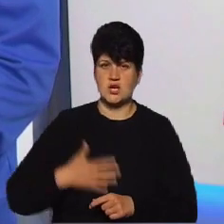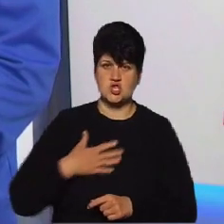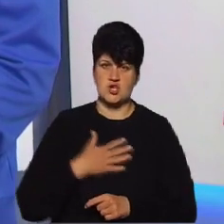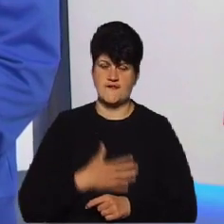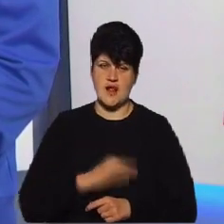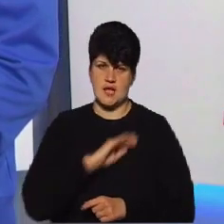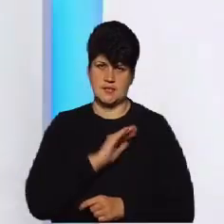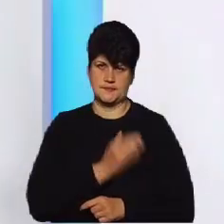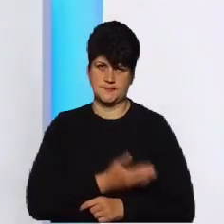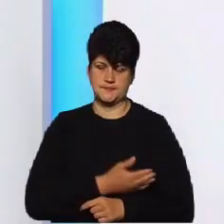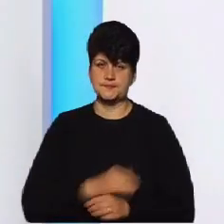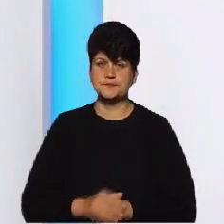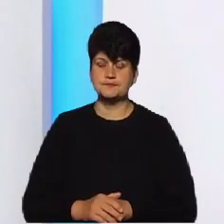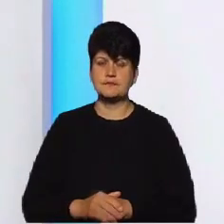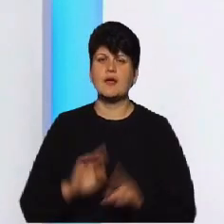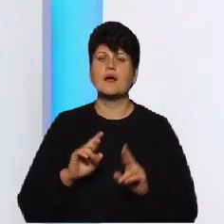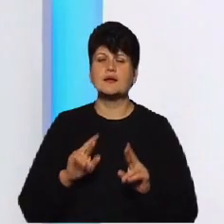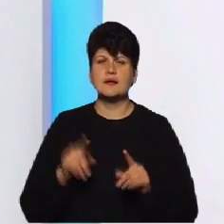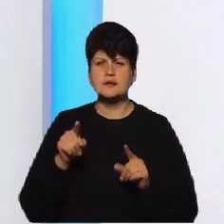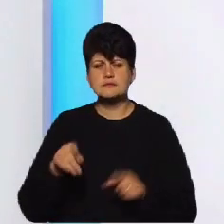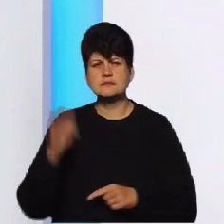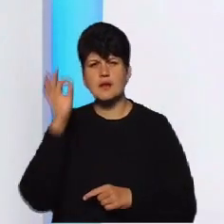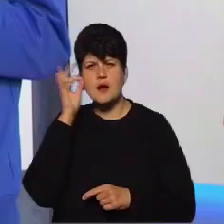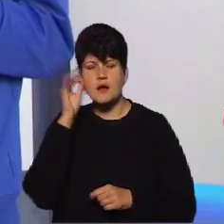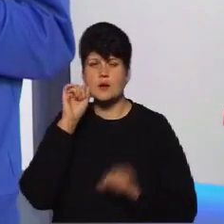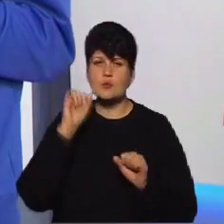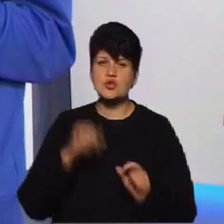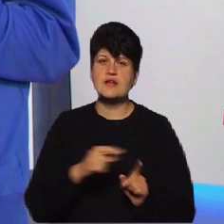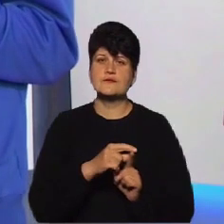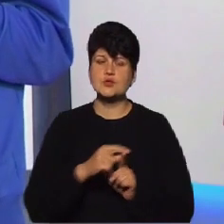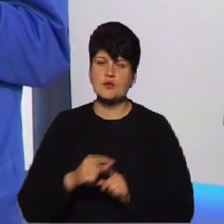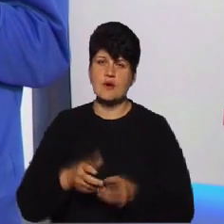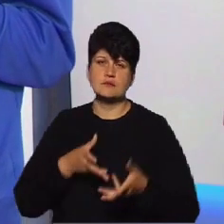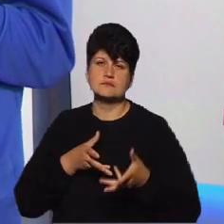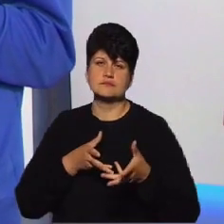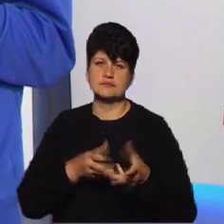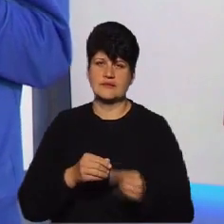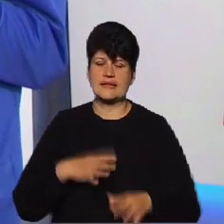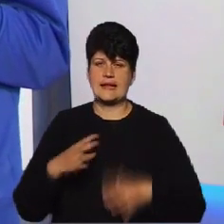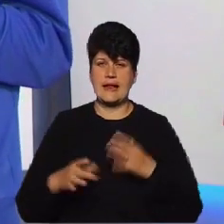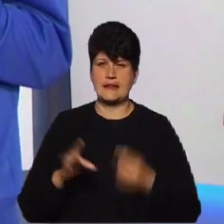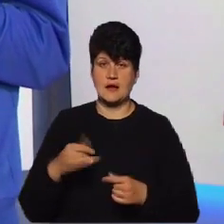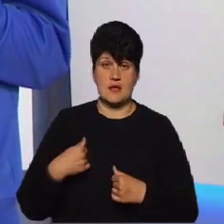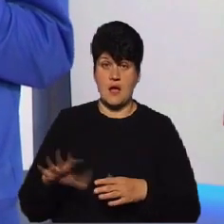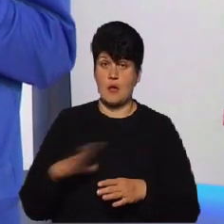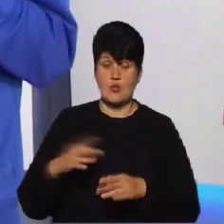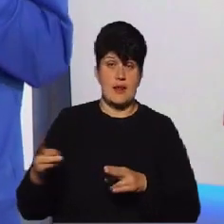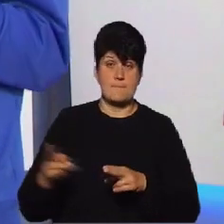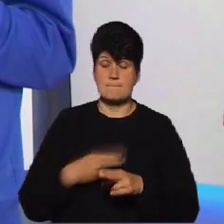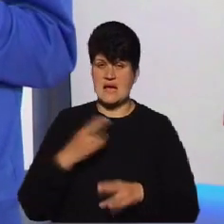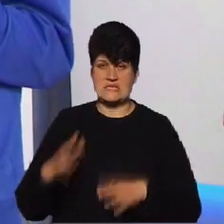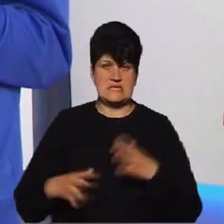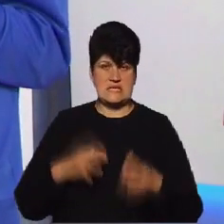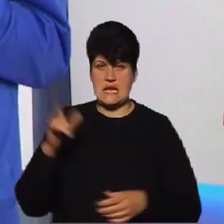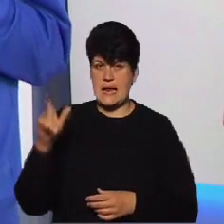Якось себе налаштовувала? Пригадувала, можливо, якісь слова настанови тренера? Я була без тренера. Дзвонила і